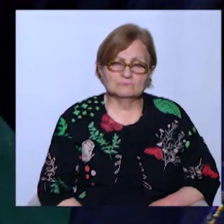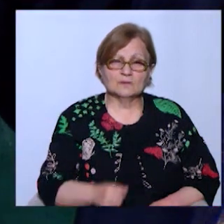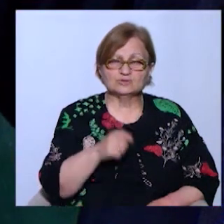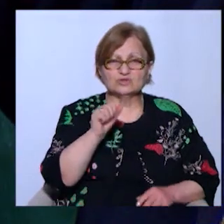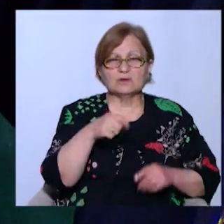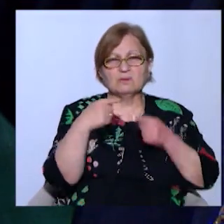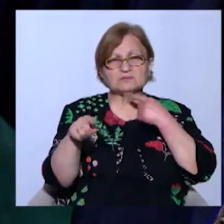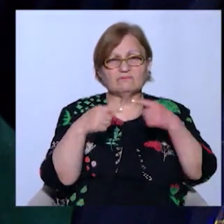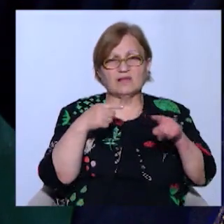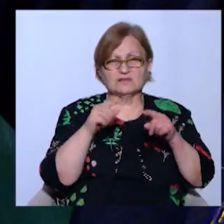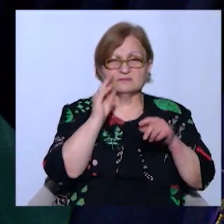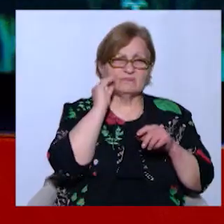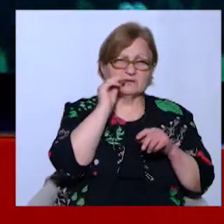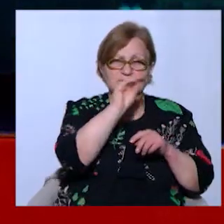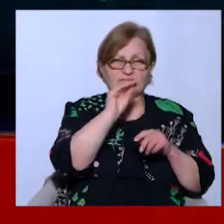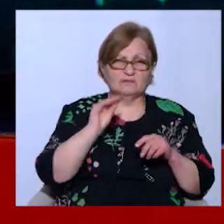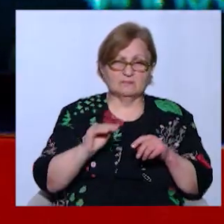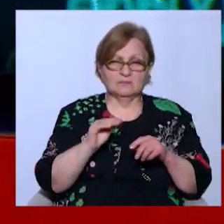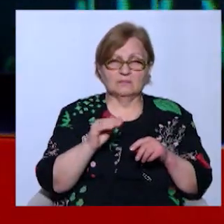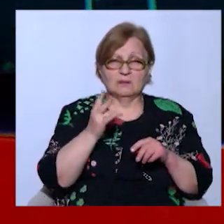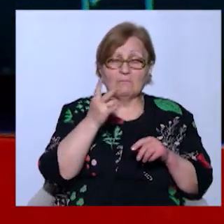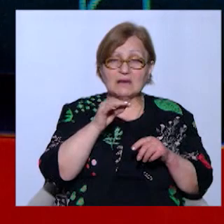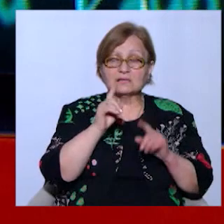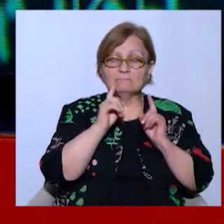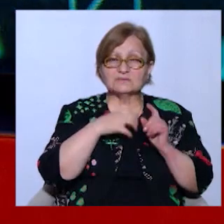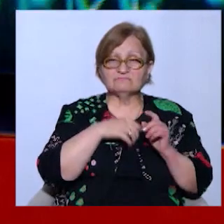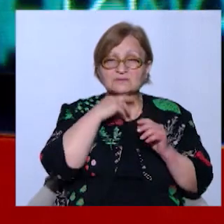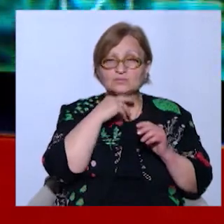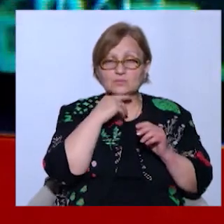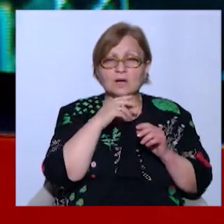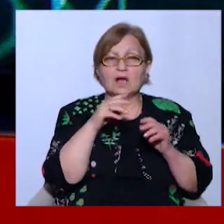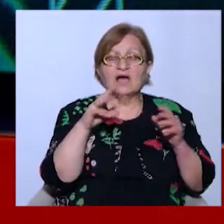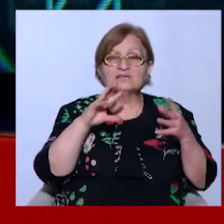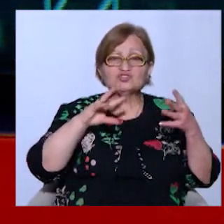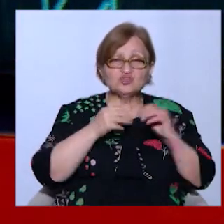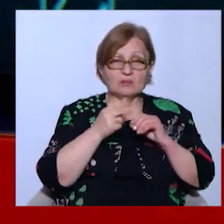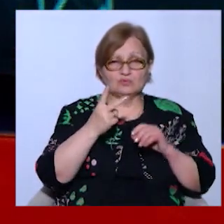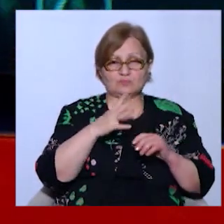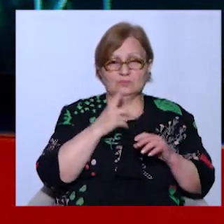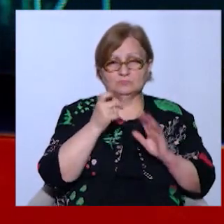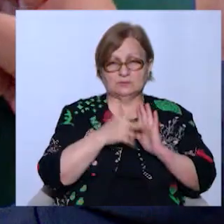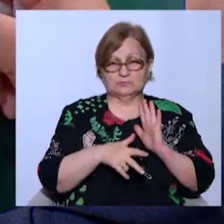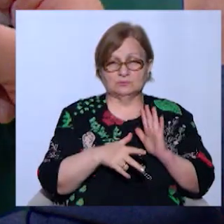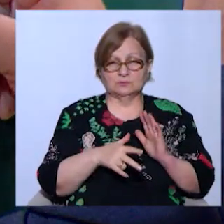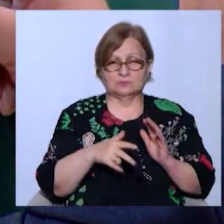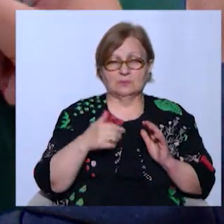მაგრამ აუცილებლად იმ რიცხვების ჯამი იქნება 180. მე მინდა აი აქედა რომ